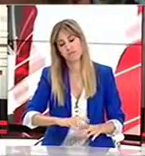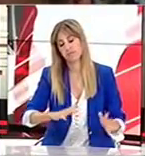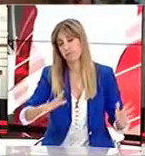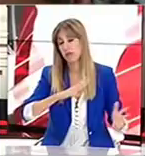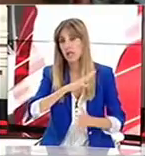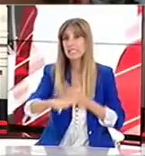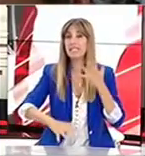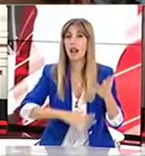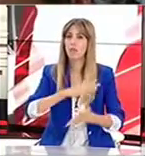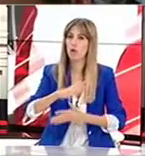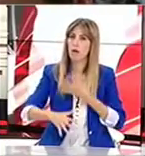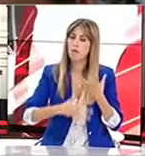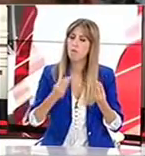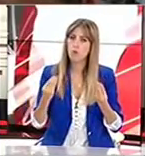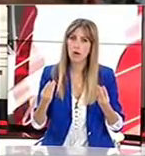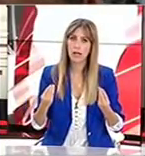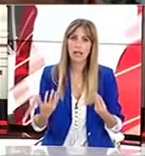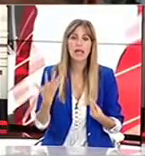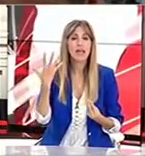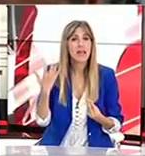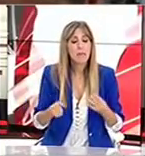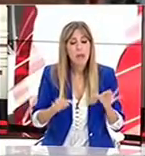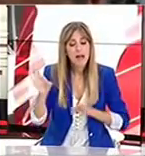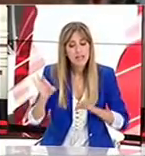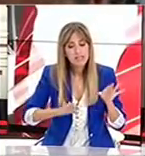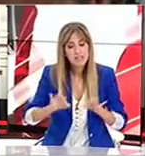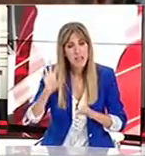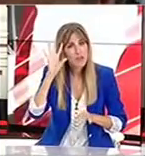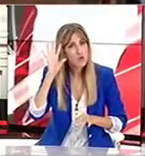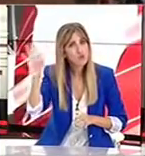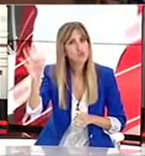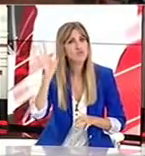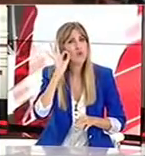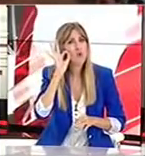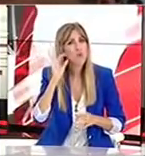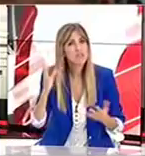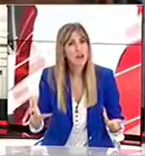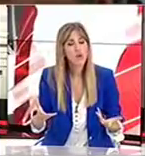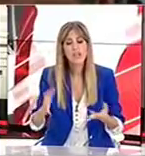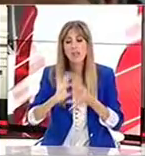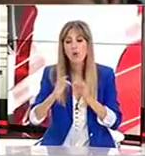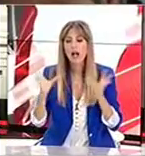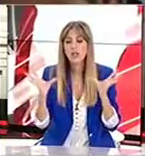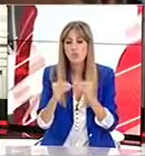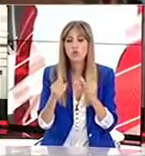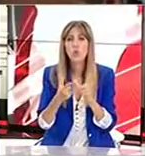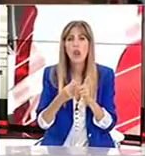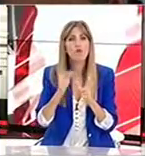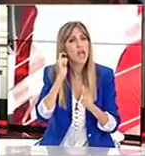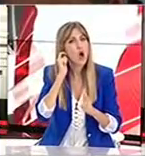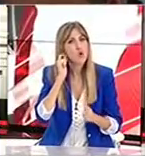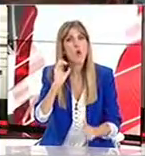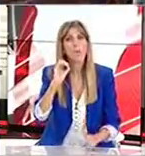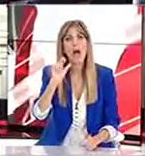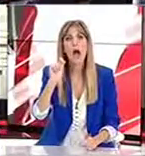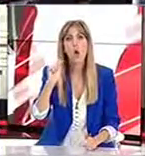στη Θεσσαλονίκη σε ό,τι αφορά την αστική τη συγκοινωνία, να βελτιωθεί η κατάσταση στον ΟΑΣΤ, έτσι ώστε και όταν ολοκληρωθεί η πρώτη φάση του μετρό